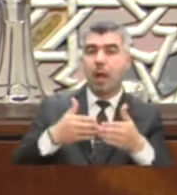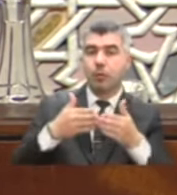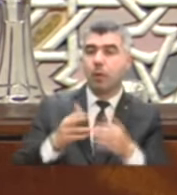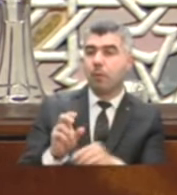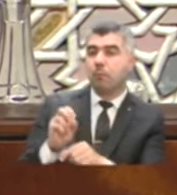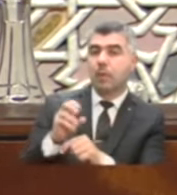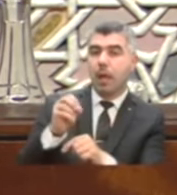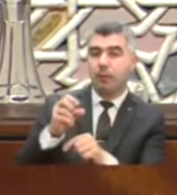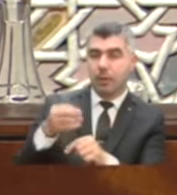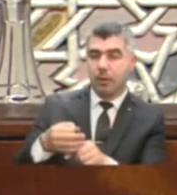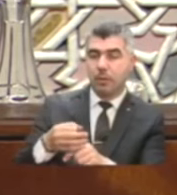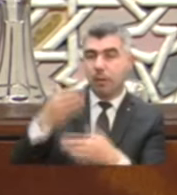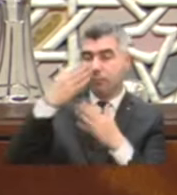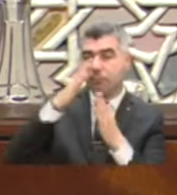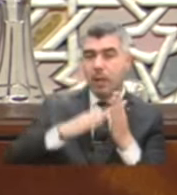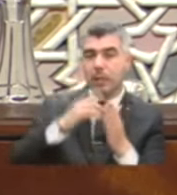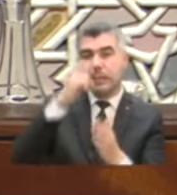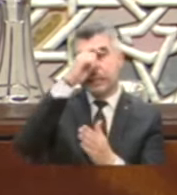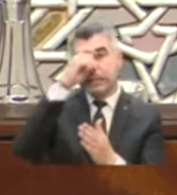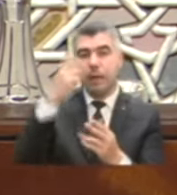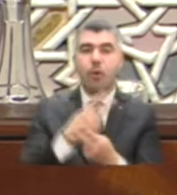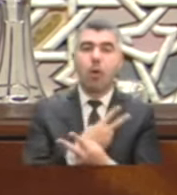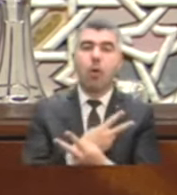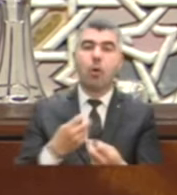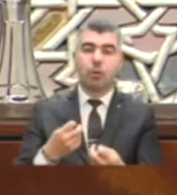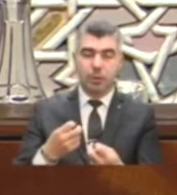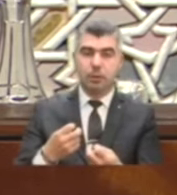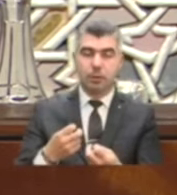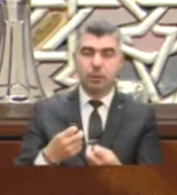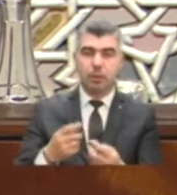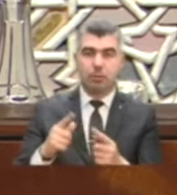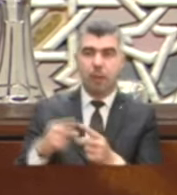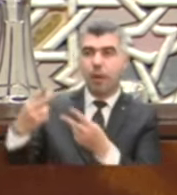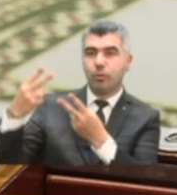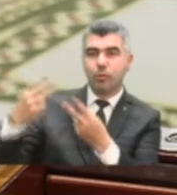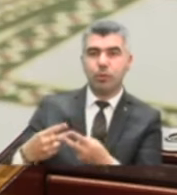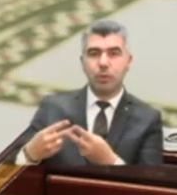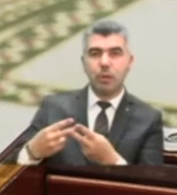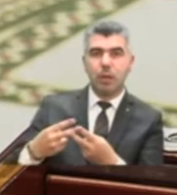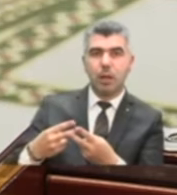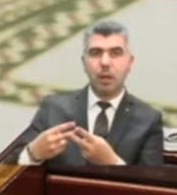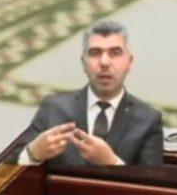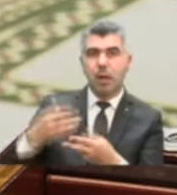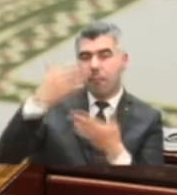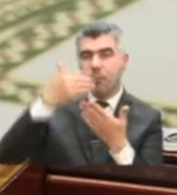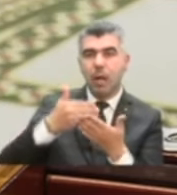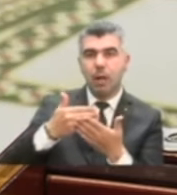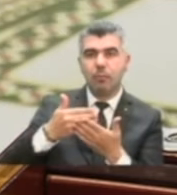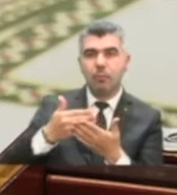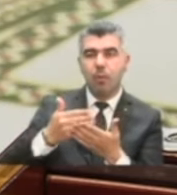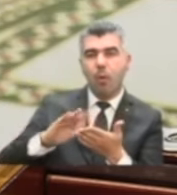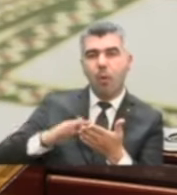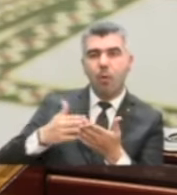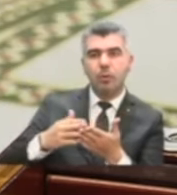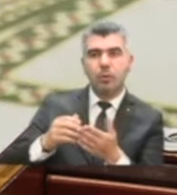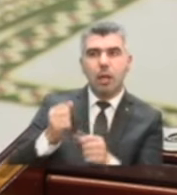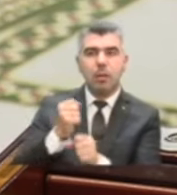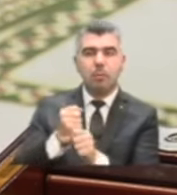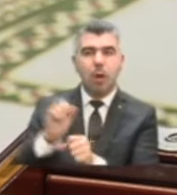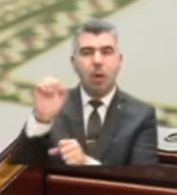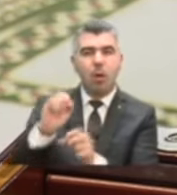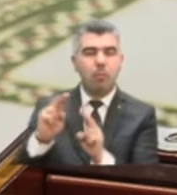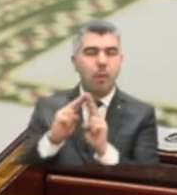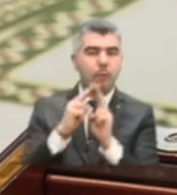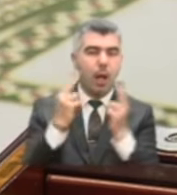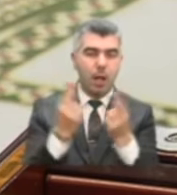ربط المملكه، وخاصه خلال الصيف من خلال عمليه مرحبا اللي هي واحده من نوعها، تتهدف تدابير